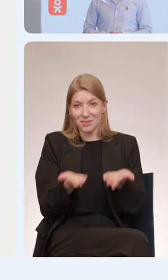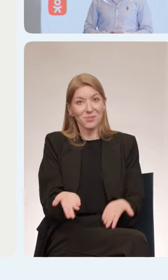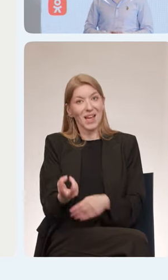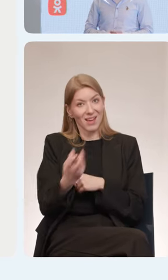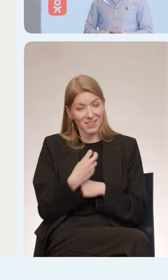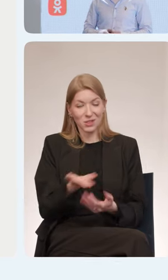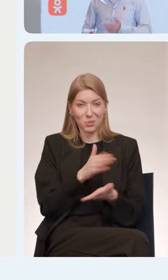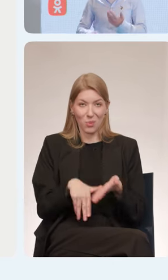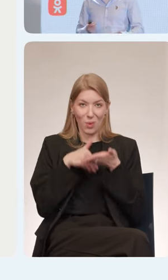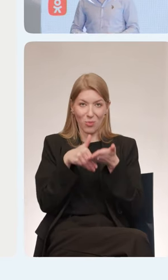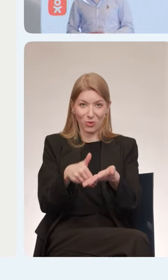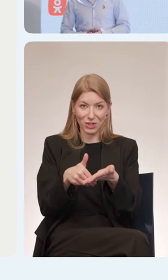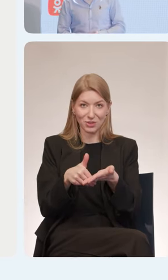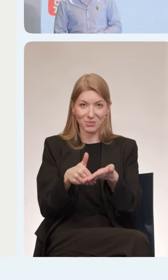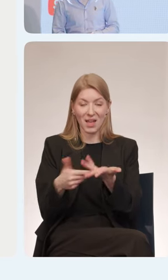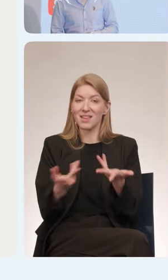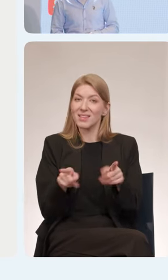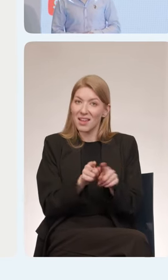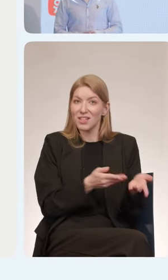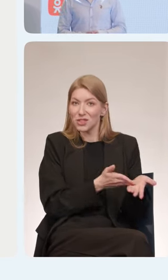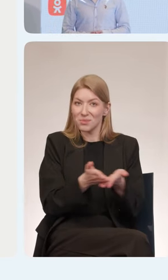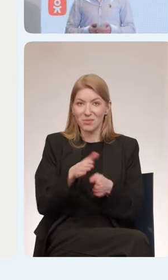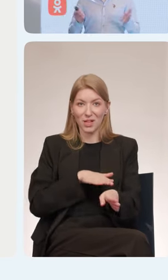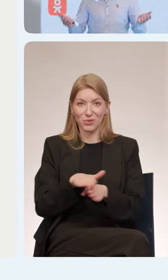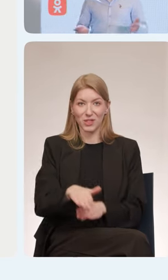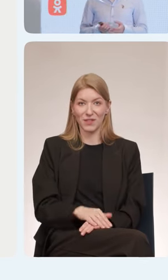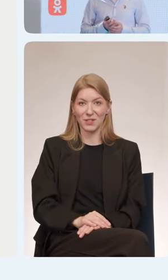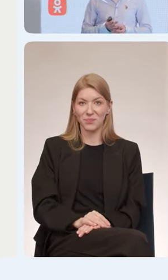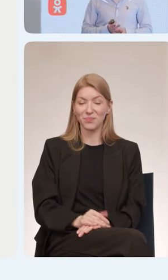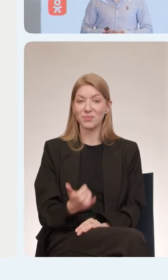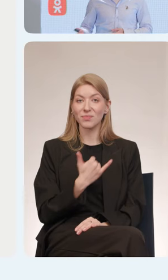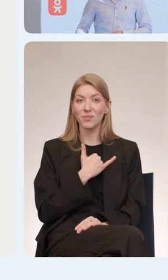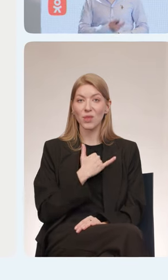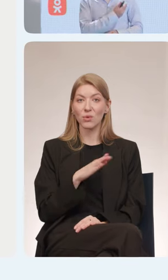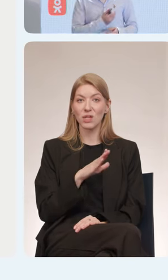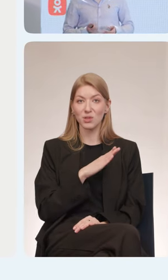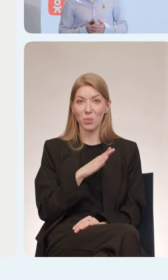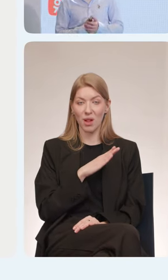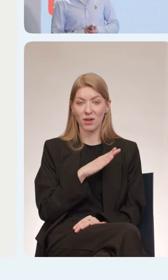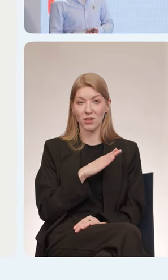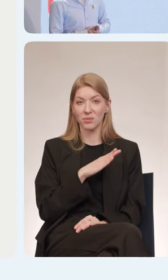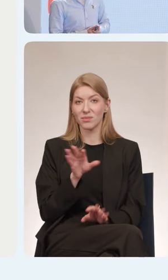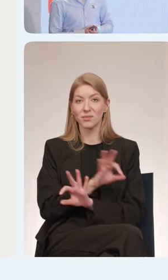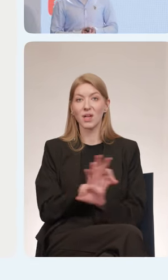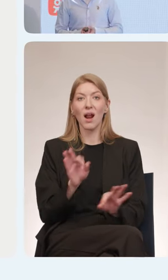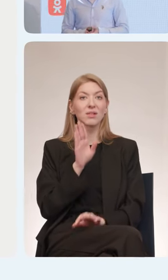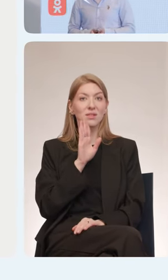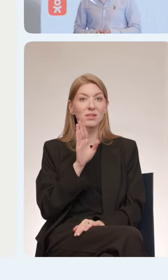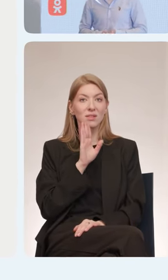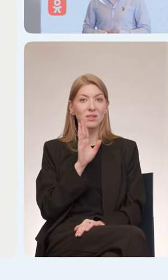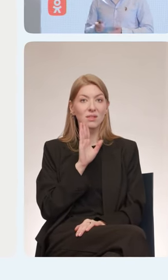поможем какие-то такие штуки осуществить. Ну, у нас была вот здесь как раз прекрасные девушки,